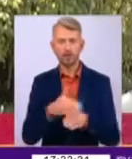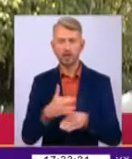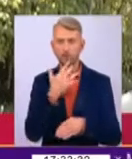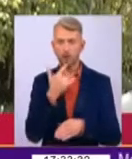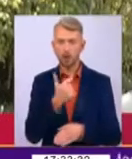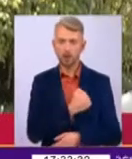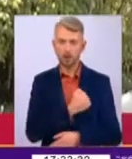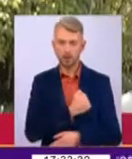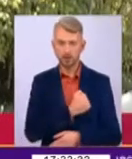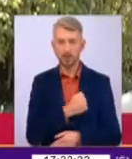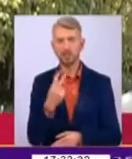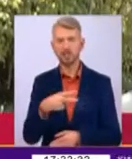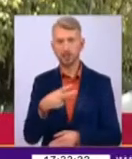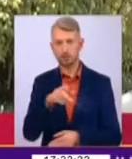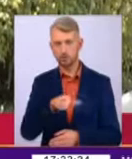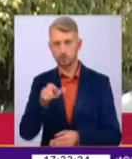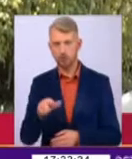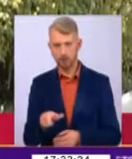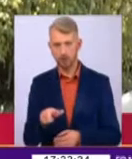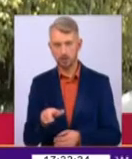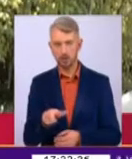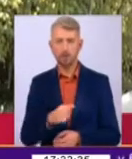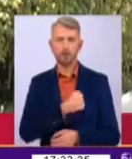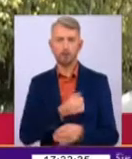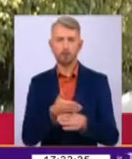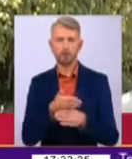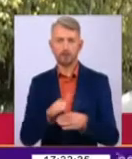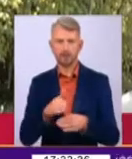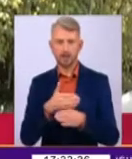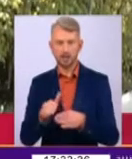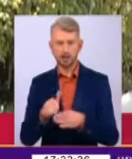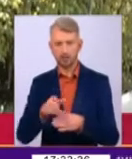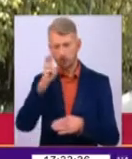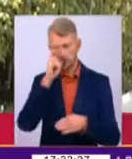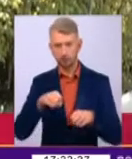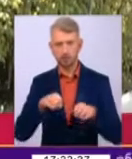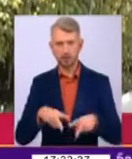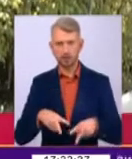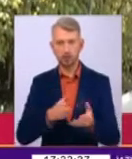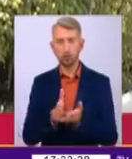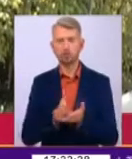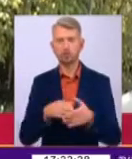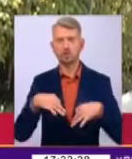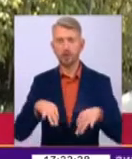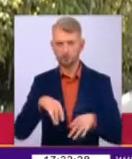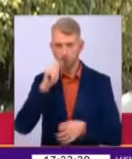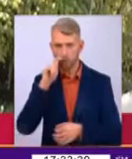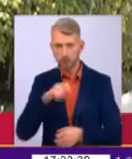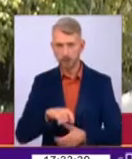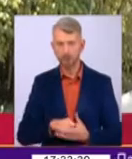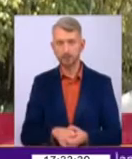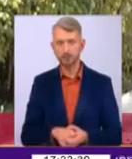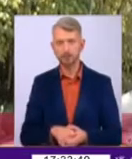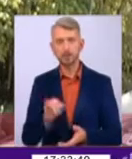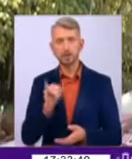гвардії, 20 призовників в військових частинах Державної спеціальної служби транспорту України